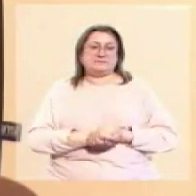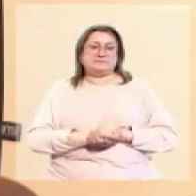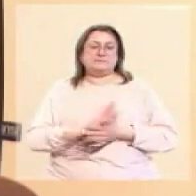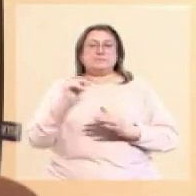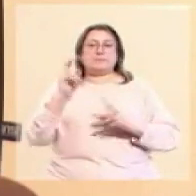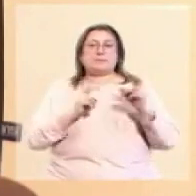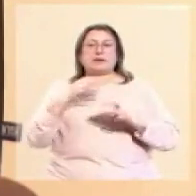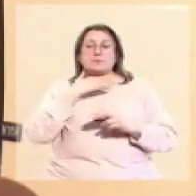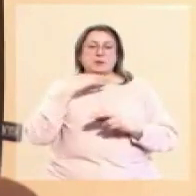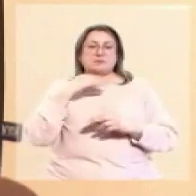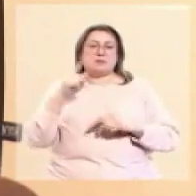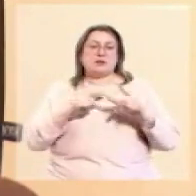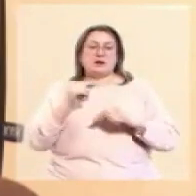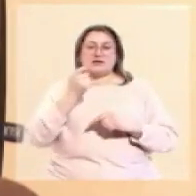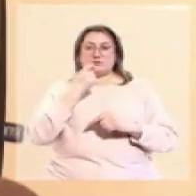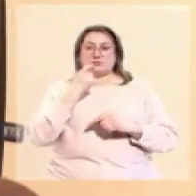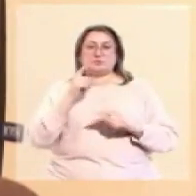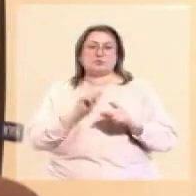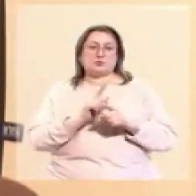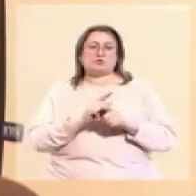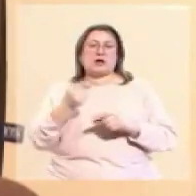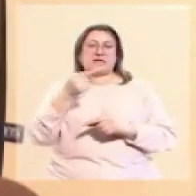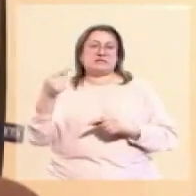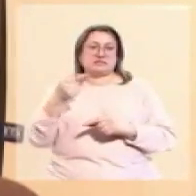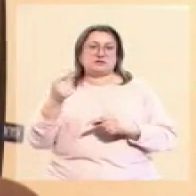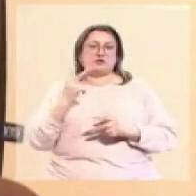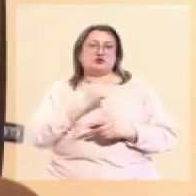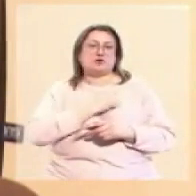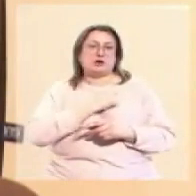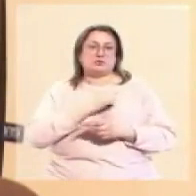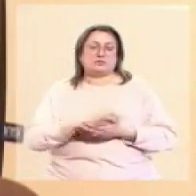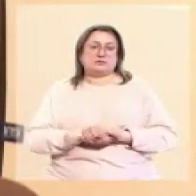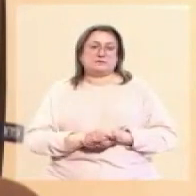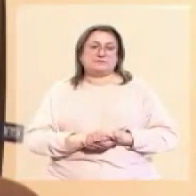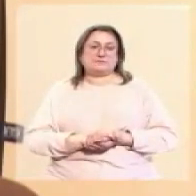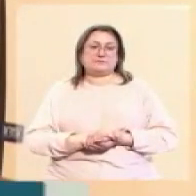По производству мяса, молока и яйца картина тоже отрицательная, к сожалению.